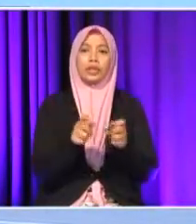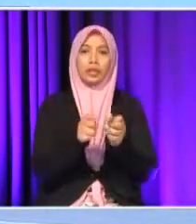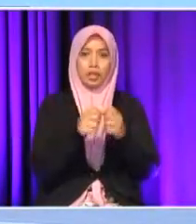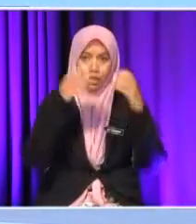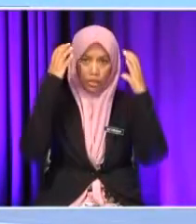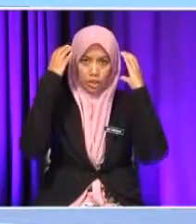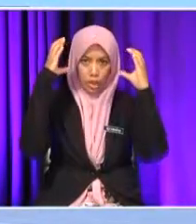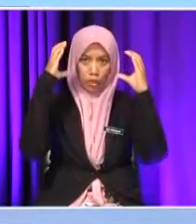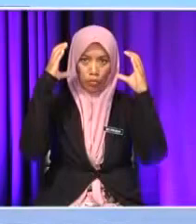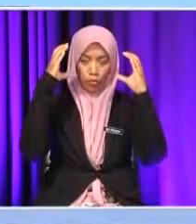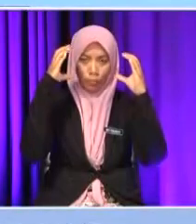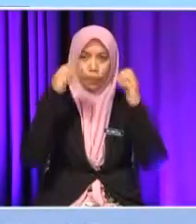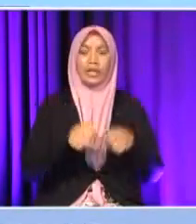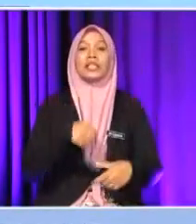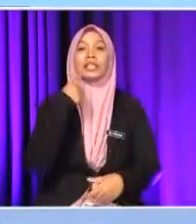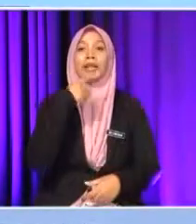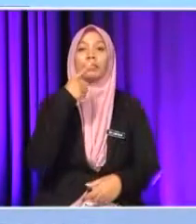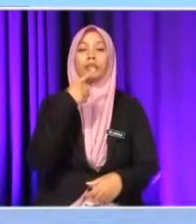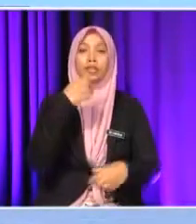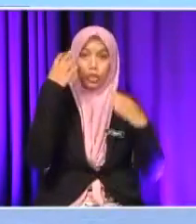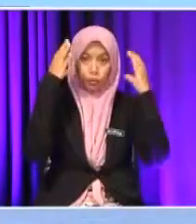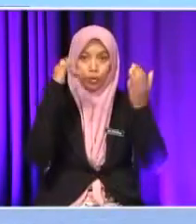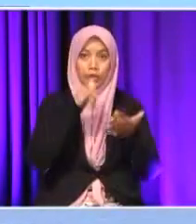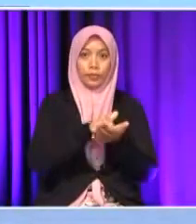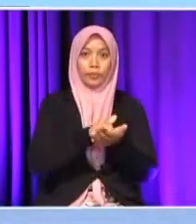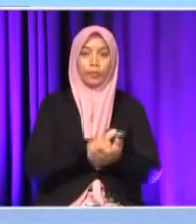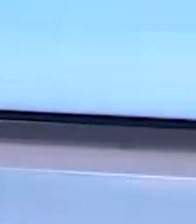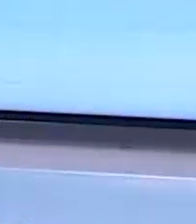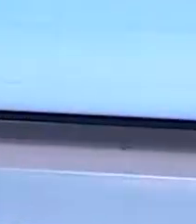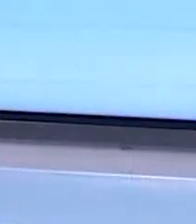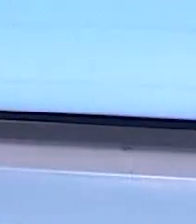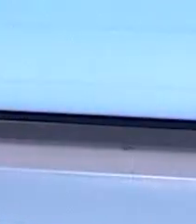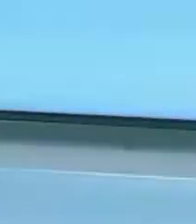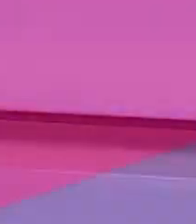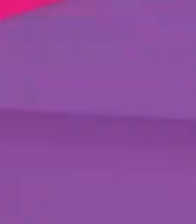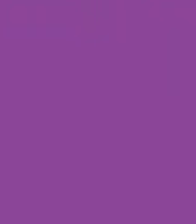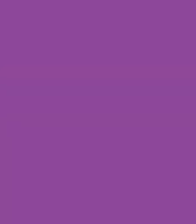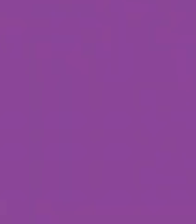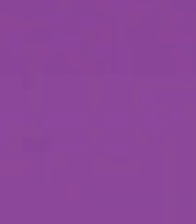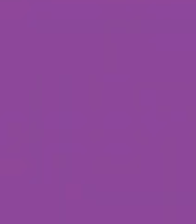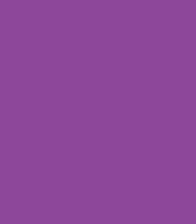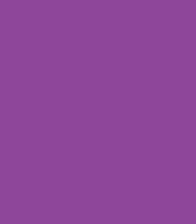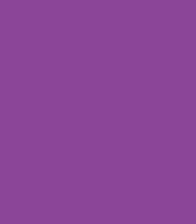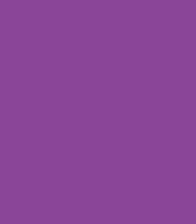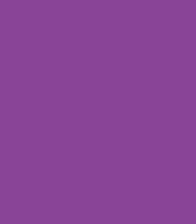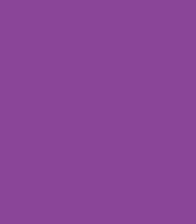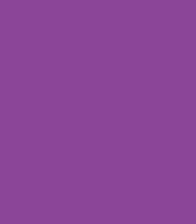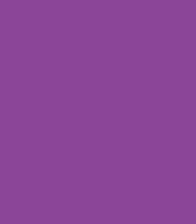Dan siapakah beliau? Jom kita tengok profil guru hari ini. Wah, oh dia ada 10. Jadi nak kena hafal.